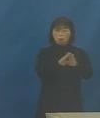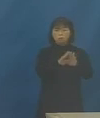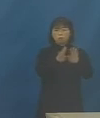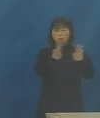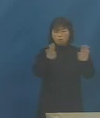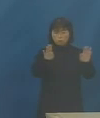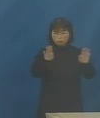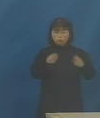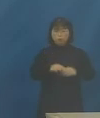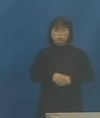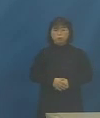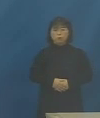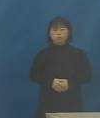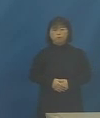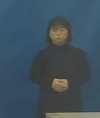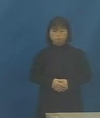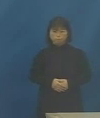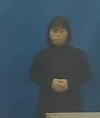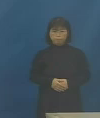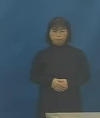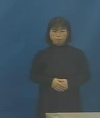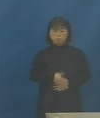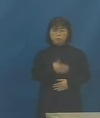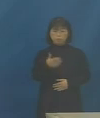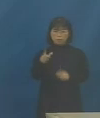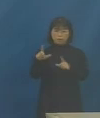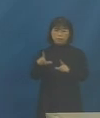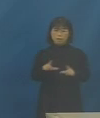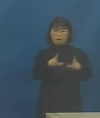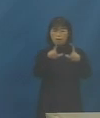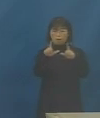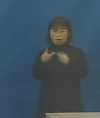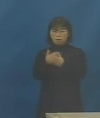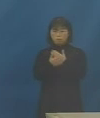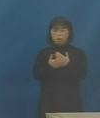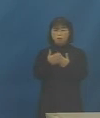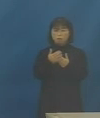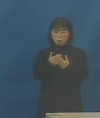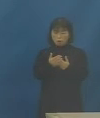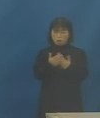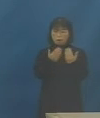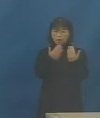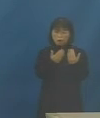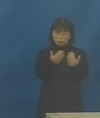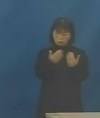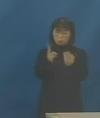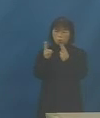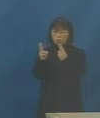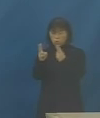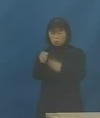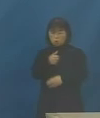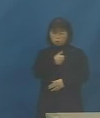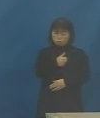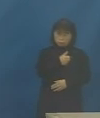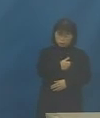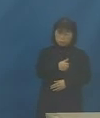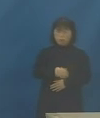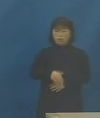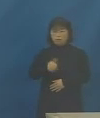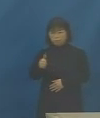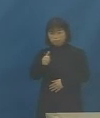ますそれから生活面におきましてもあの通勤2が数学はそうですけど通勤とかです